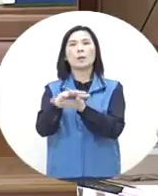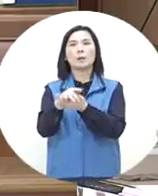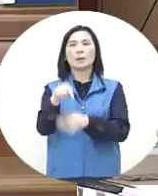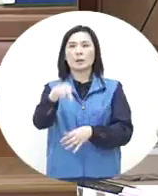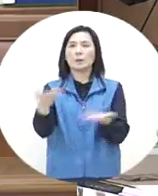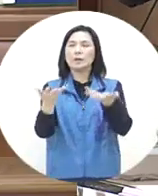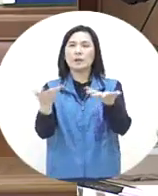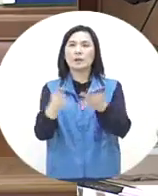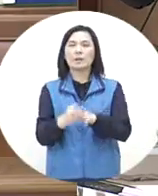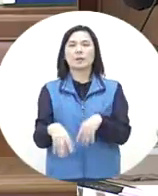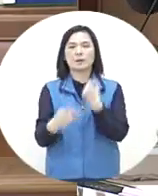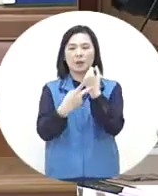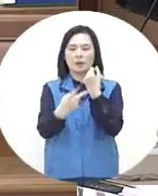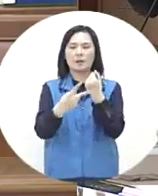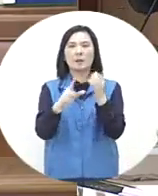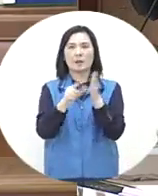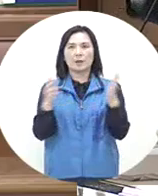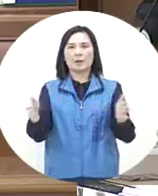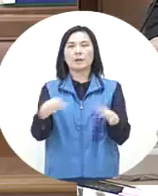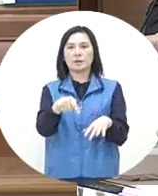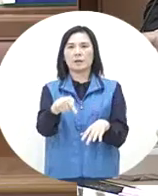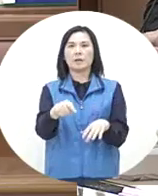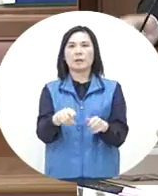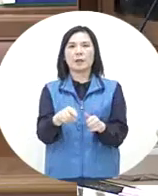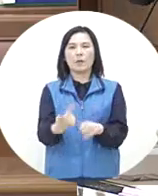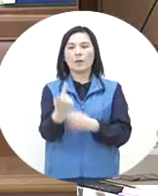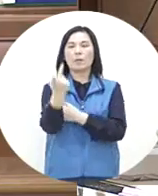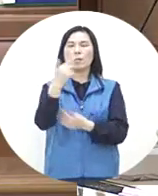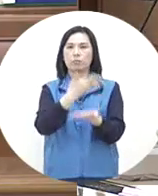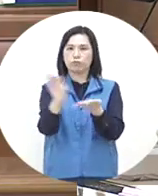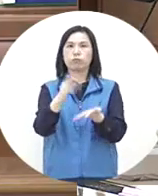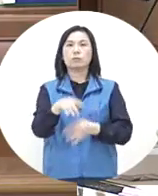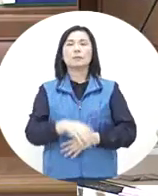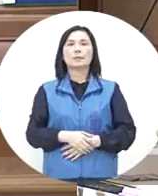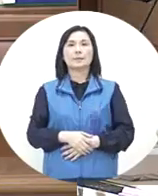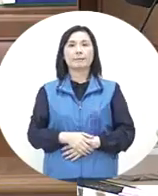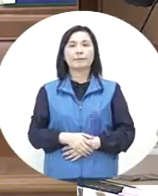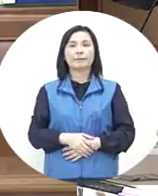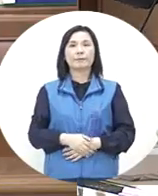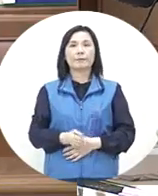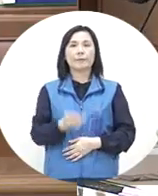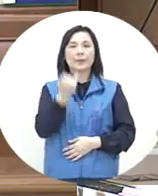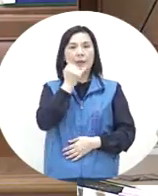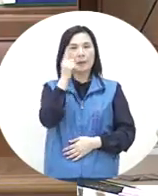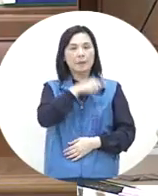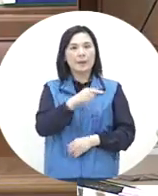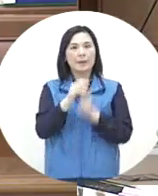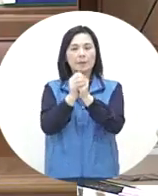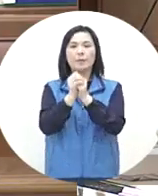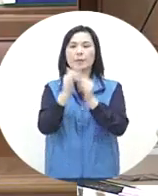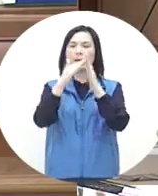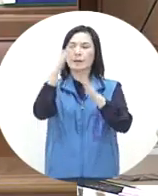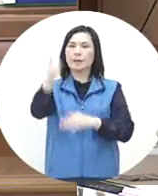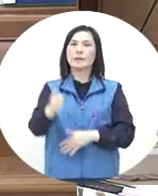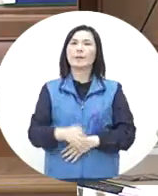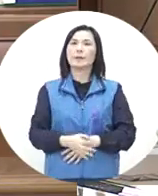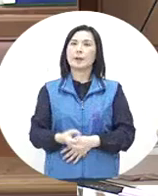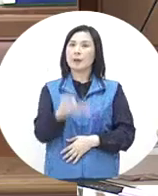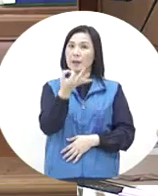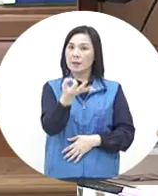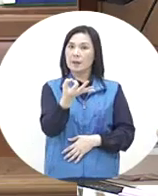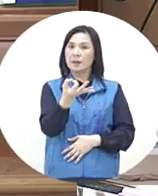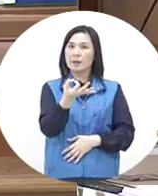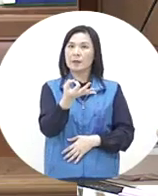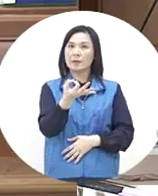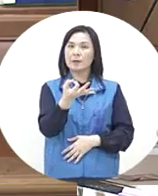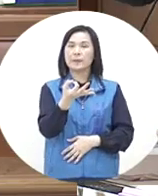是第二期应该要重中之重赶快去解决的事情齁、那是不是可以拜托市长这个经费呢看我